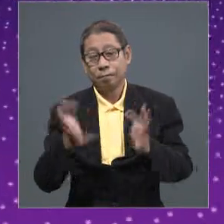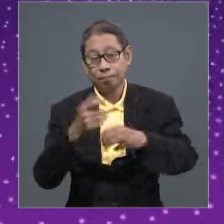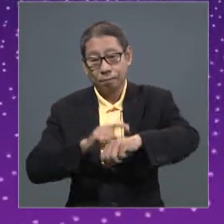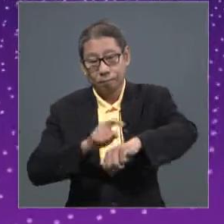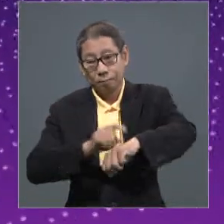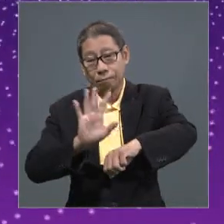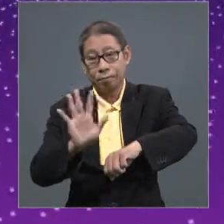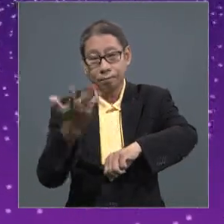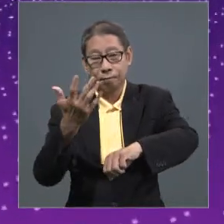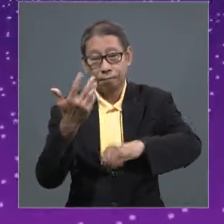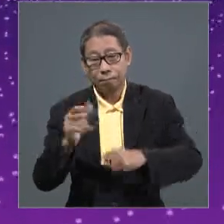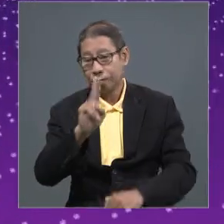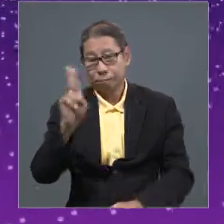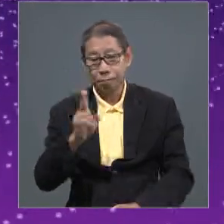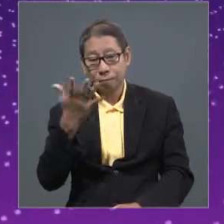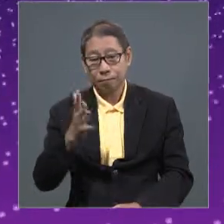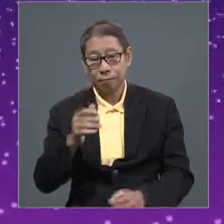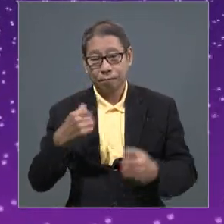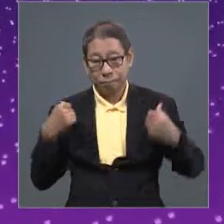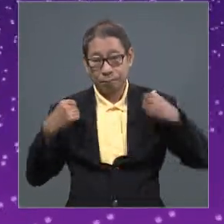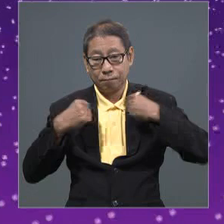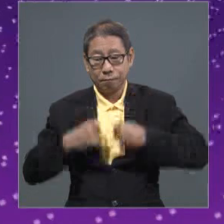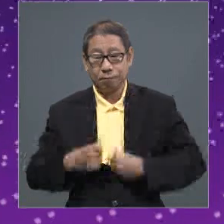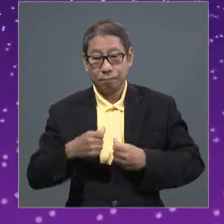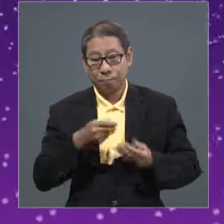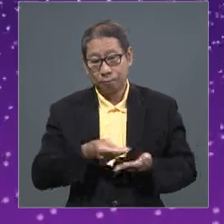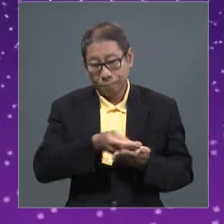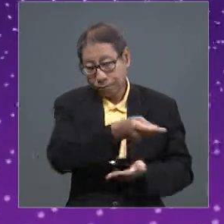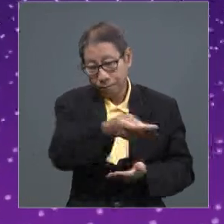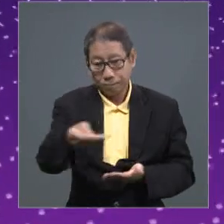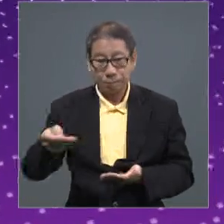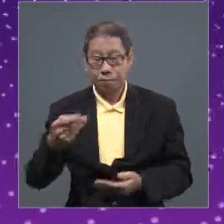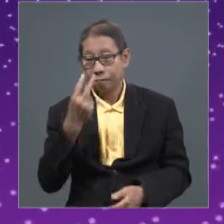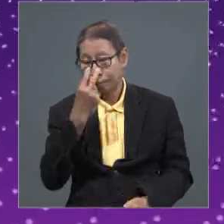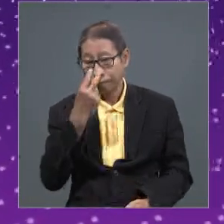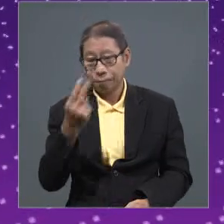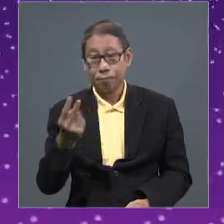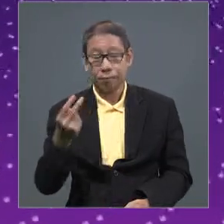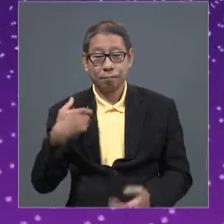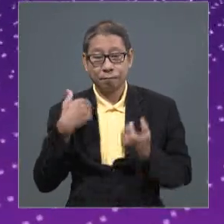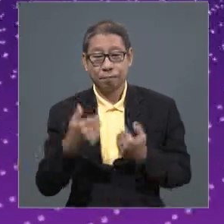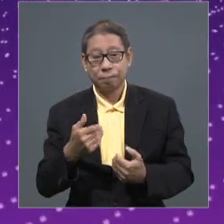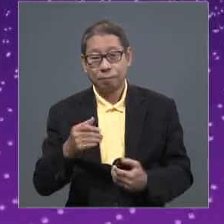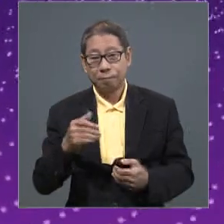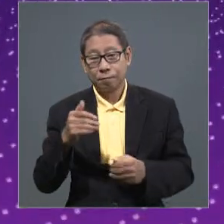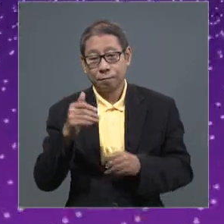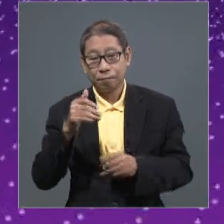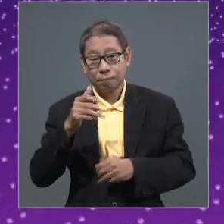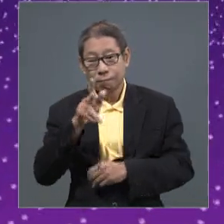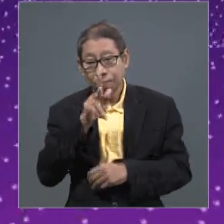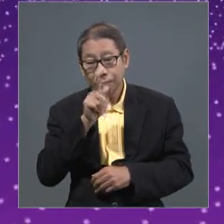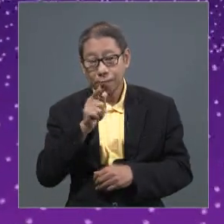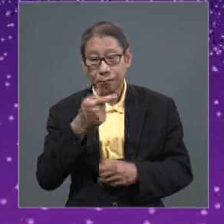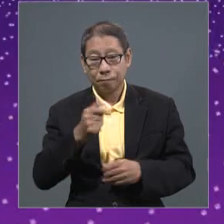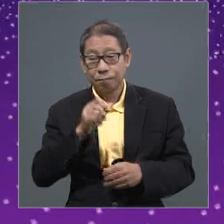ใช้แล้วอ่ะนะคะแล้วก็นำเสื้อเกราะที่เป็นข่าวนี่แหละค่ะมาให้สื่อมวลชนดูเห็นบอกว่าให้สื่อมวลชนเนี่ยนะลอง